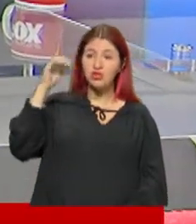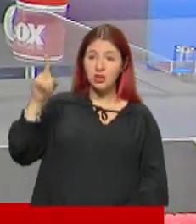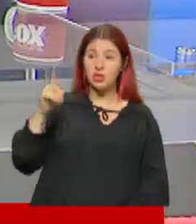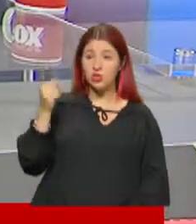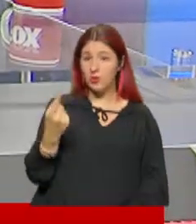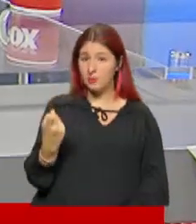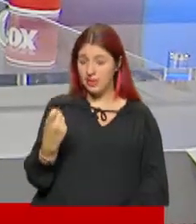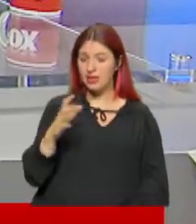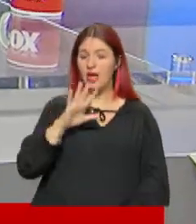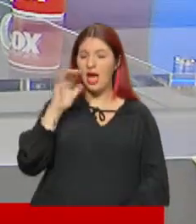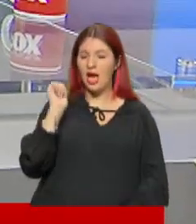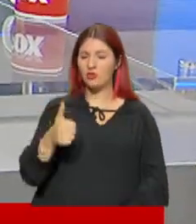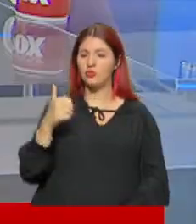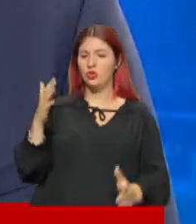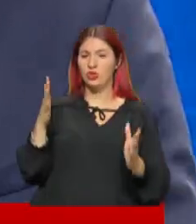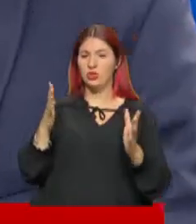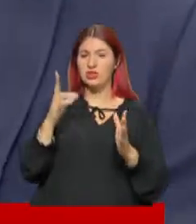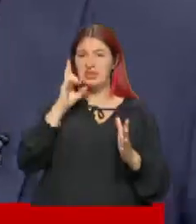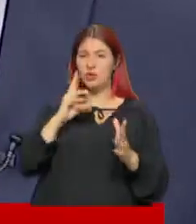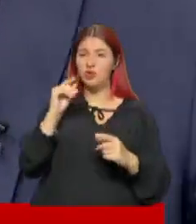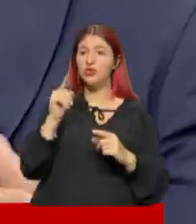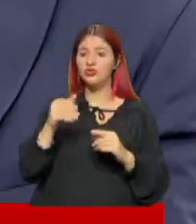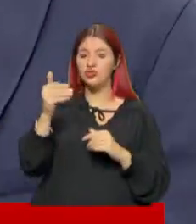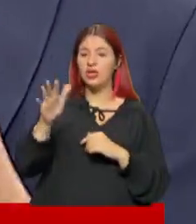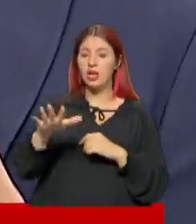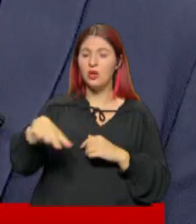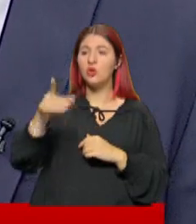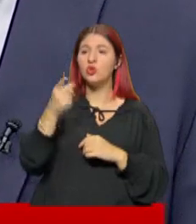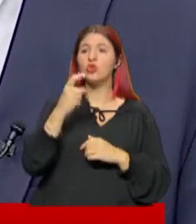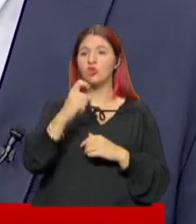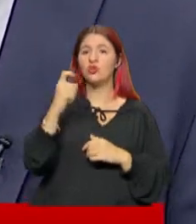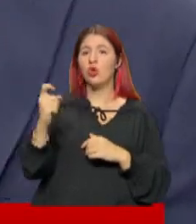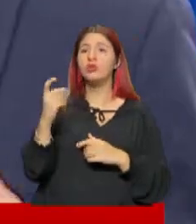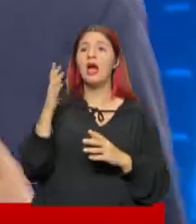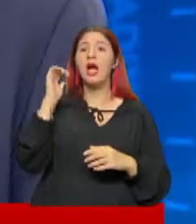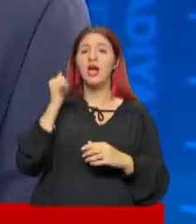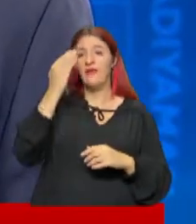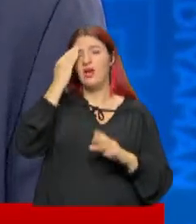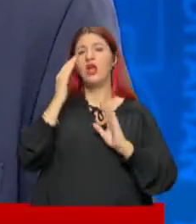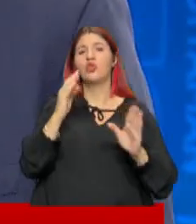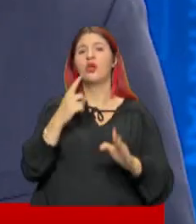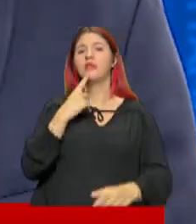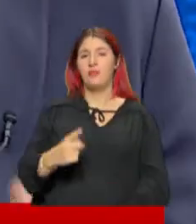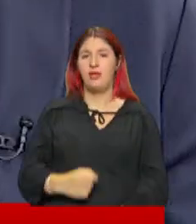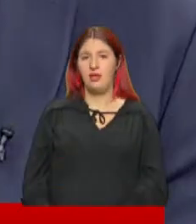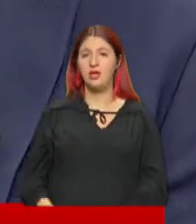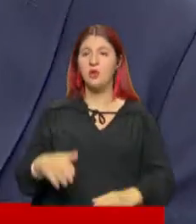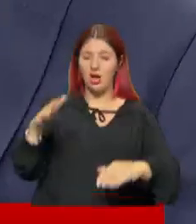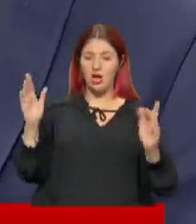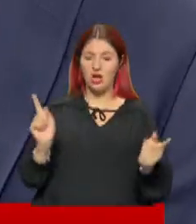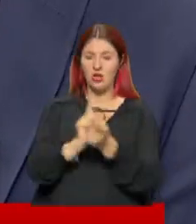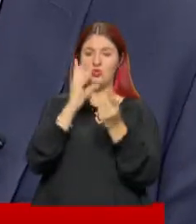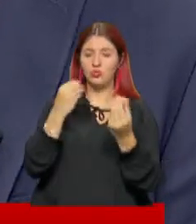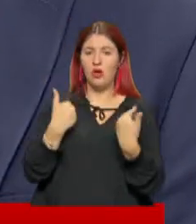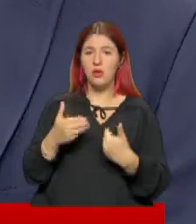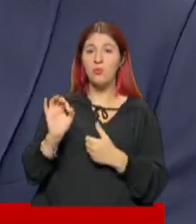%1 her gün zenginleşiyorsa onun dışında kalan bu ülkenin %99'u da her gün yoksullaşıyor demektir. Şimdi karşı karşıya olduğumuz